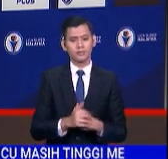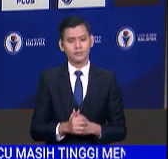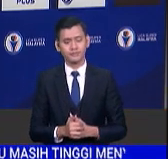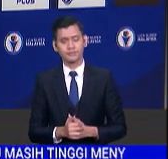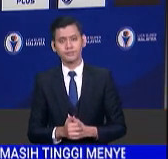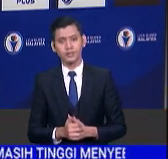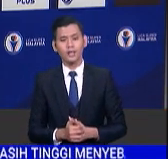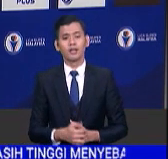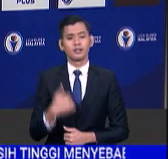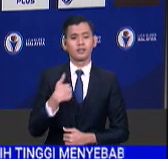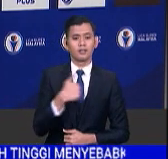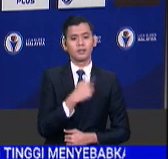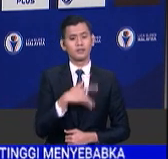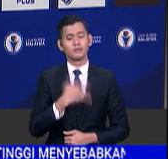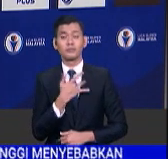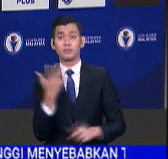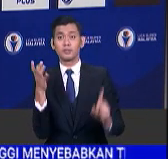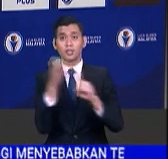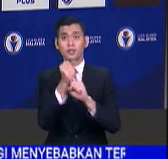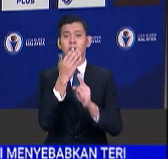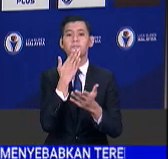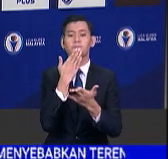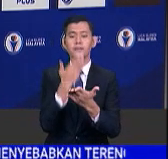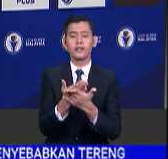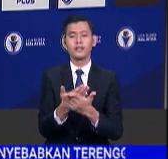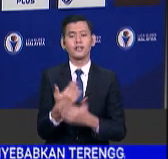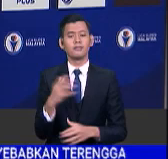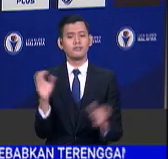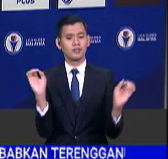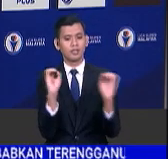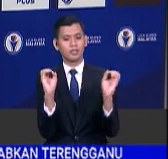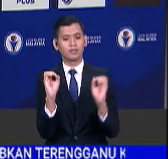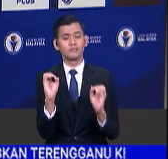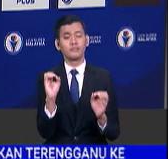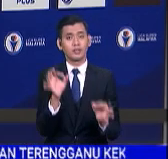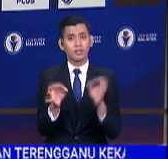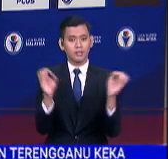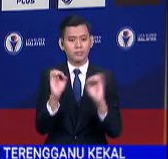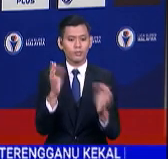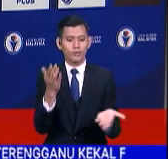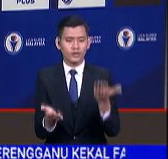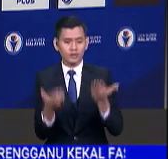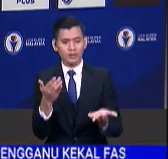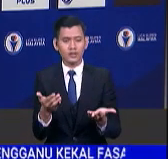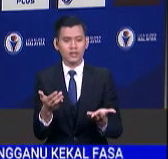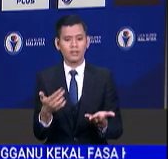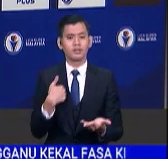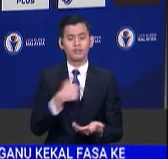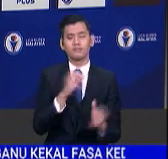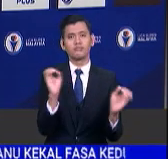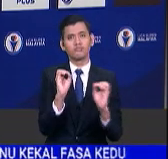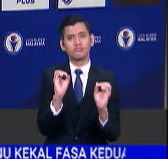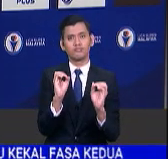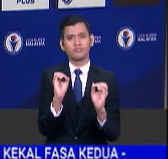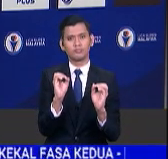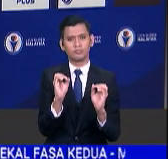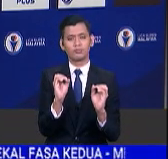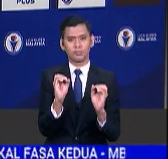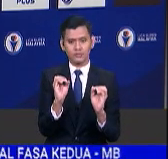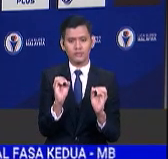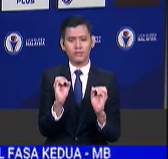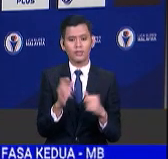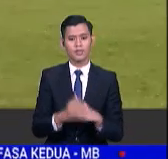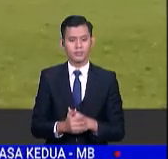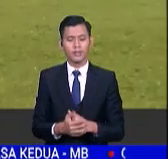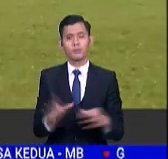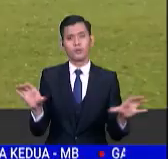at home, means that you played well at home. So the only thing what we need to do is we need to improve our away from home